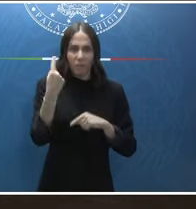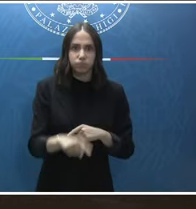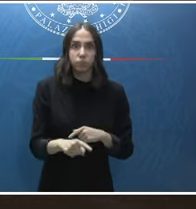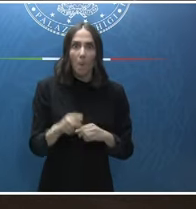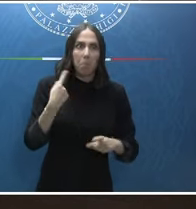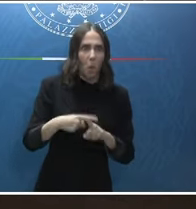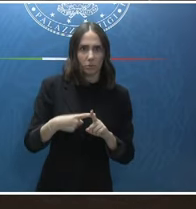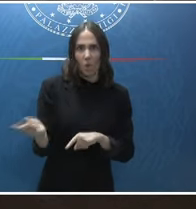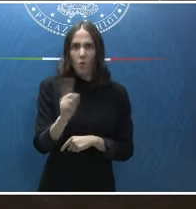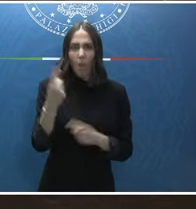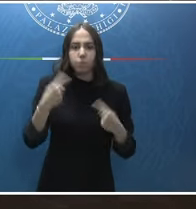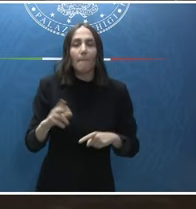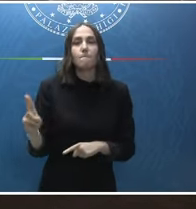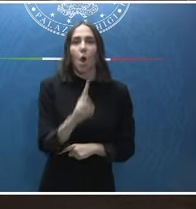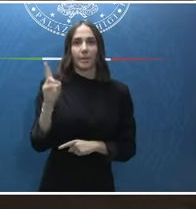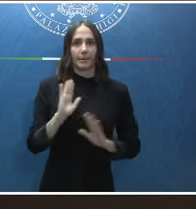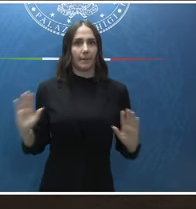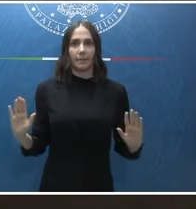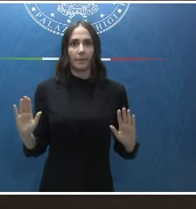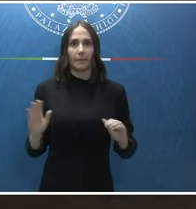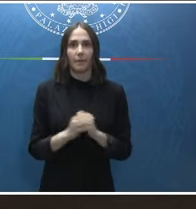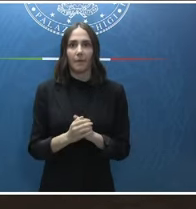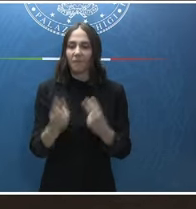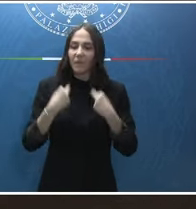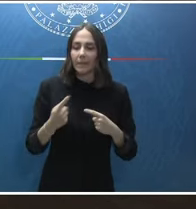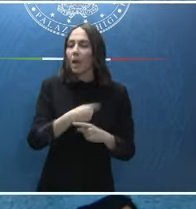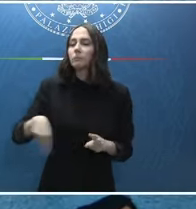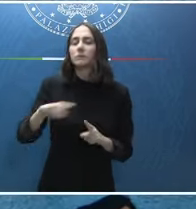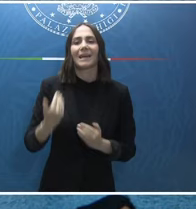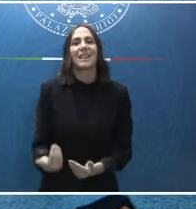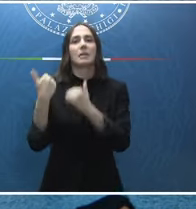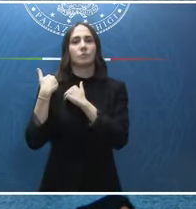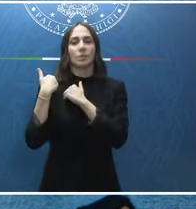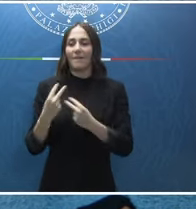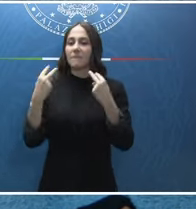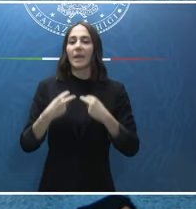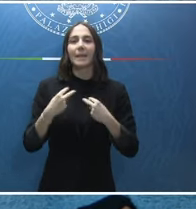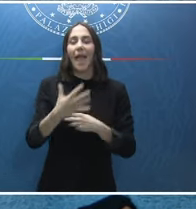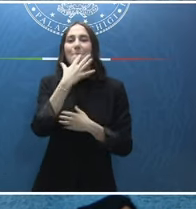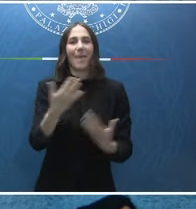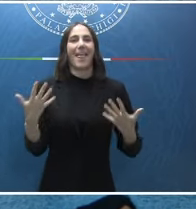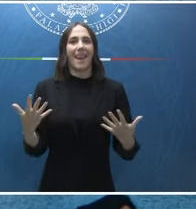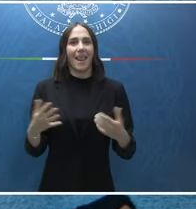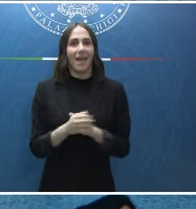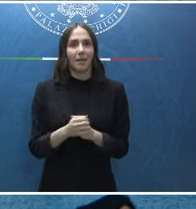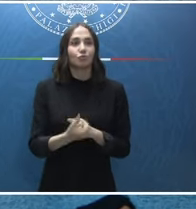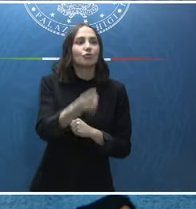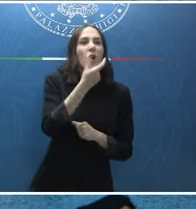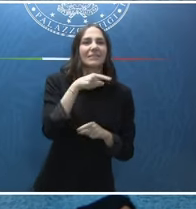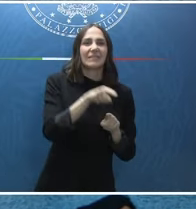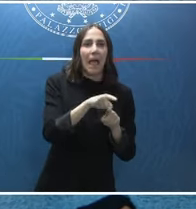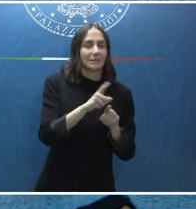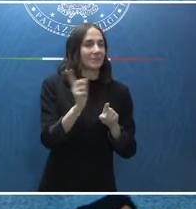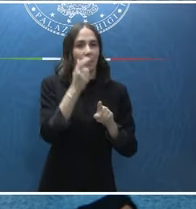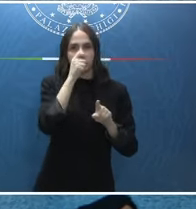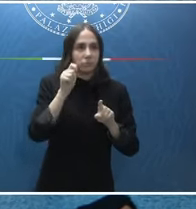che ci è stata donata e che ne siamo responsabili. Pertanto concludo dicendo che la vita è stupefacente, non la sostanza. Per cui